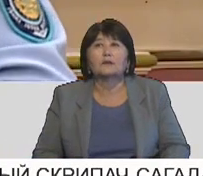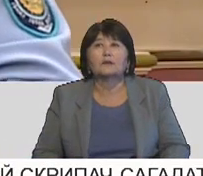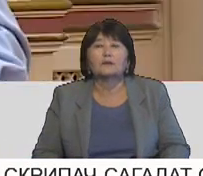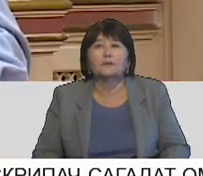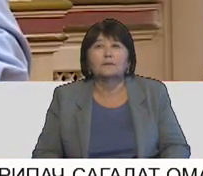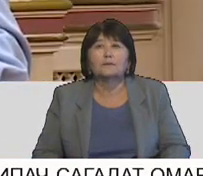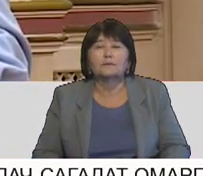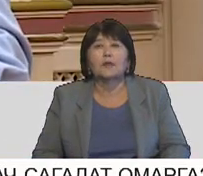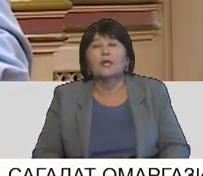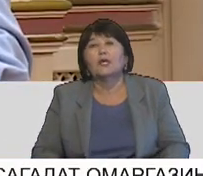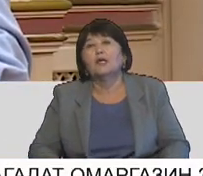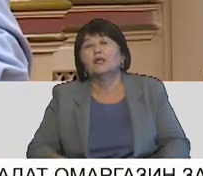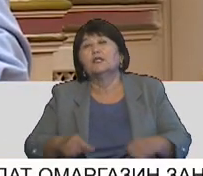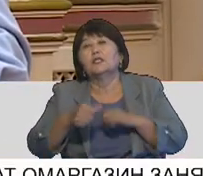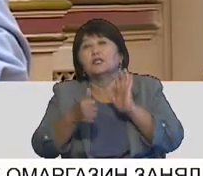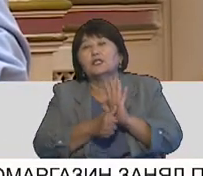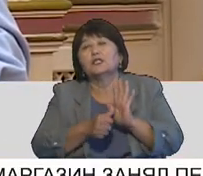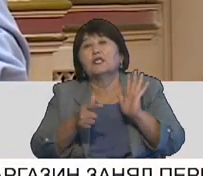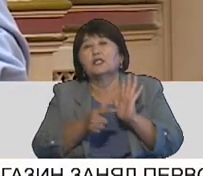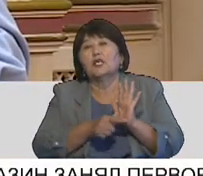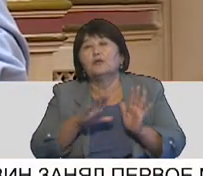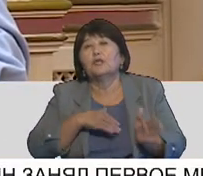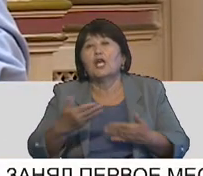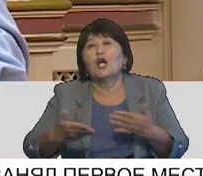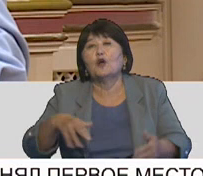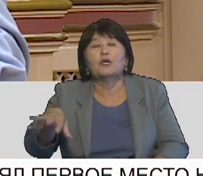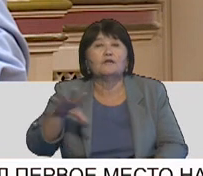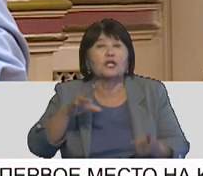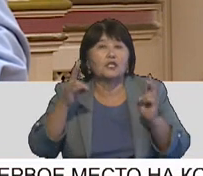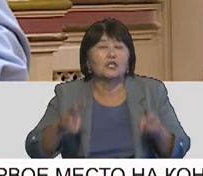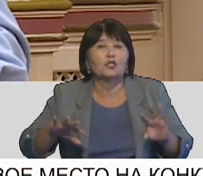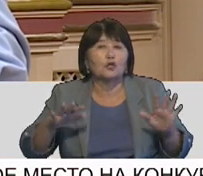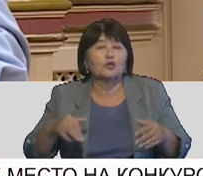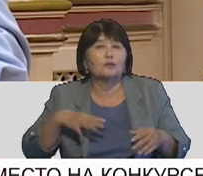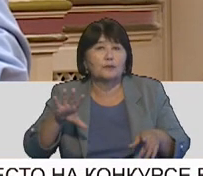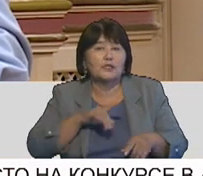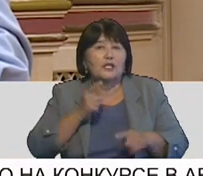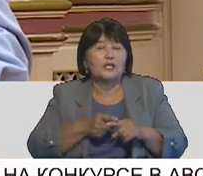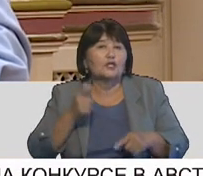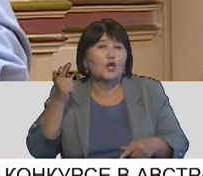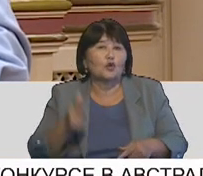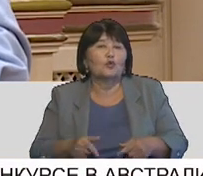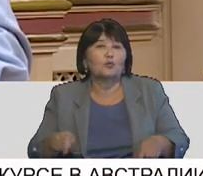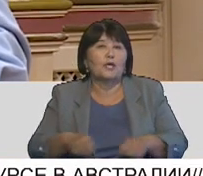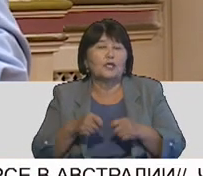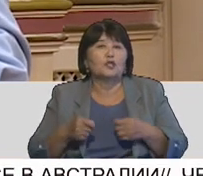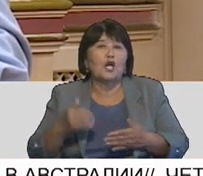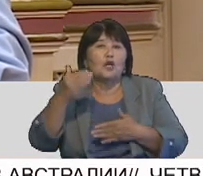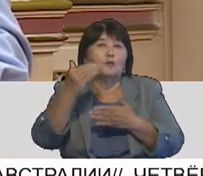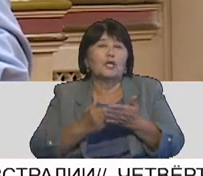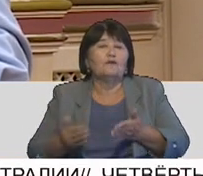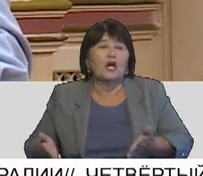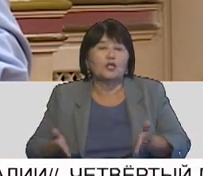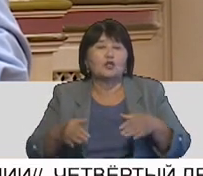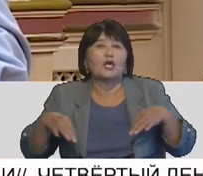человек семь из 16 погибших были пешеходами все несчастные случаи происходят из-за грубого нарушения правил дорожного